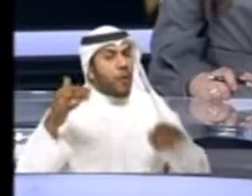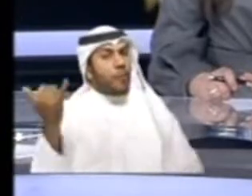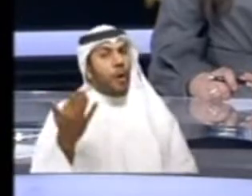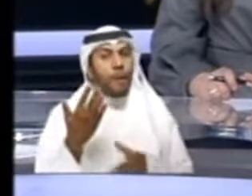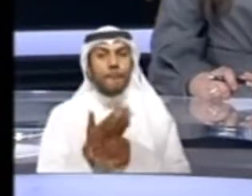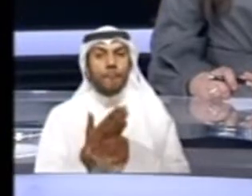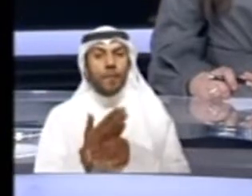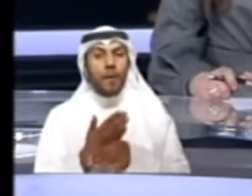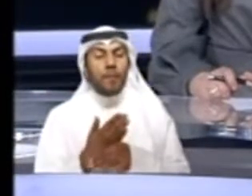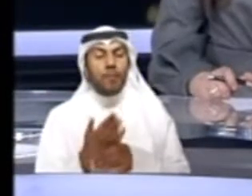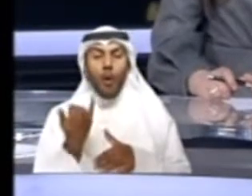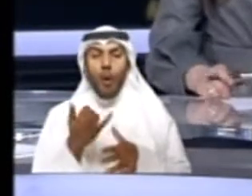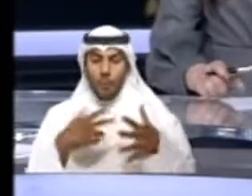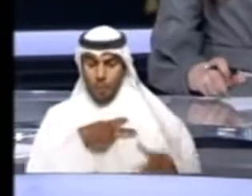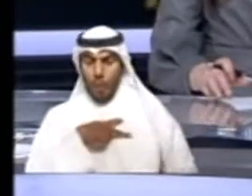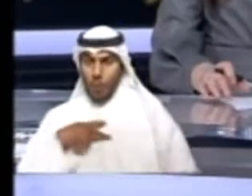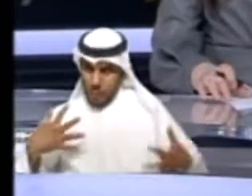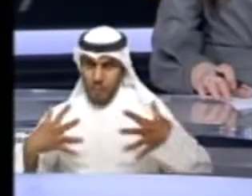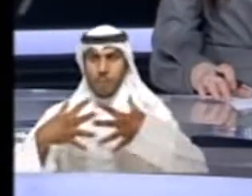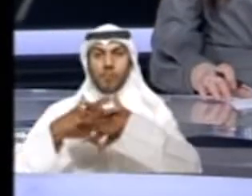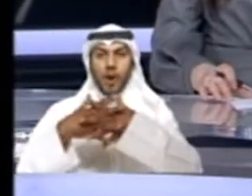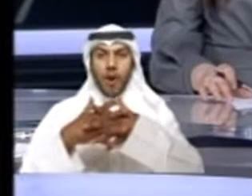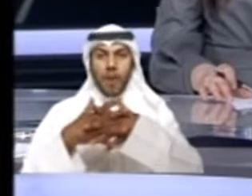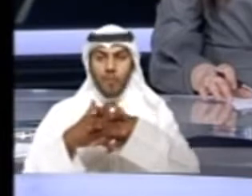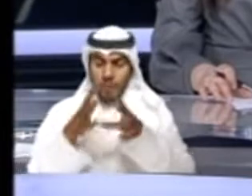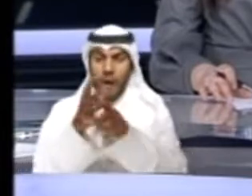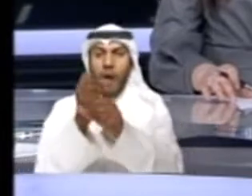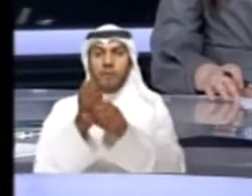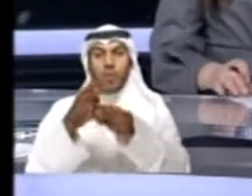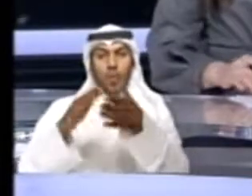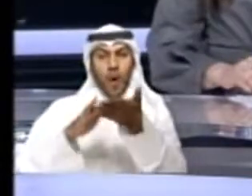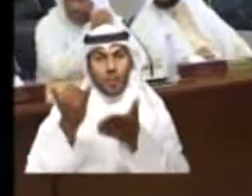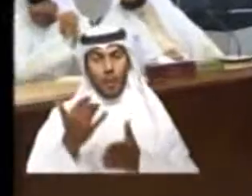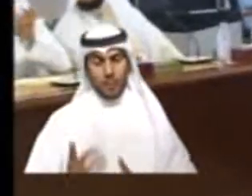التكاتف خلف القيادة والعمل بجد لتحصين الجبهة الداخلية.